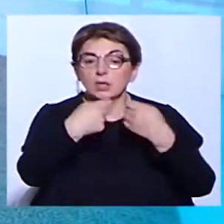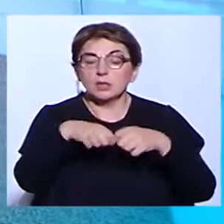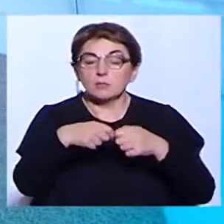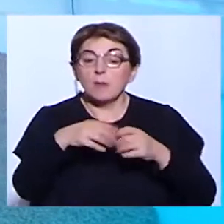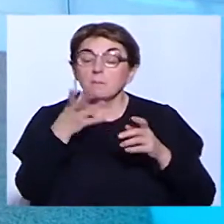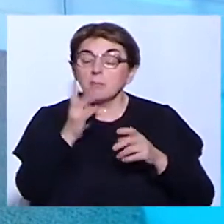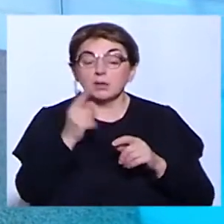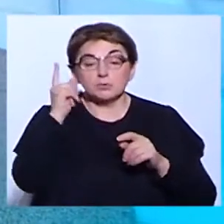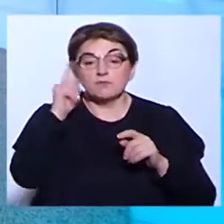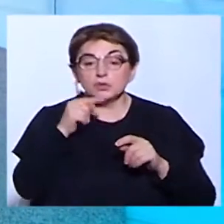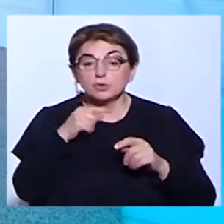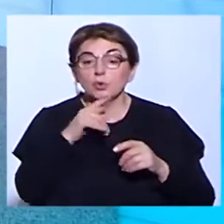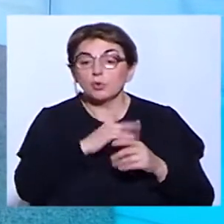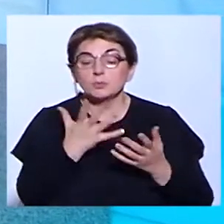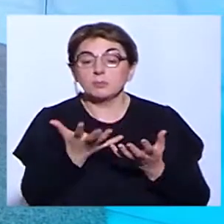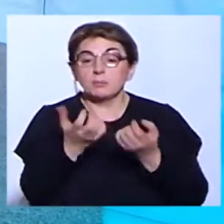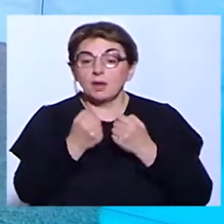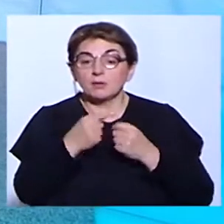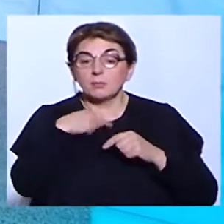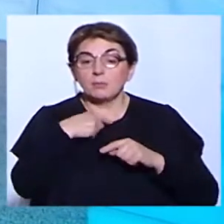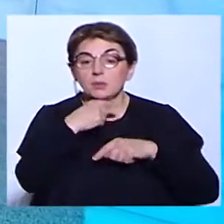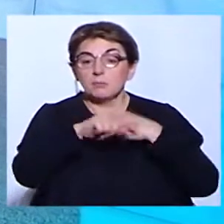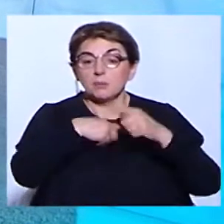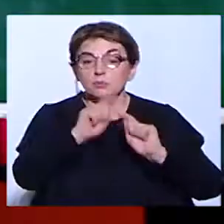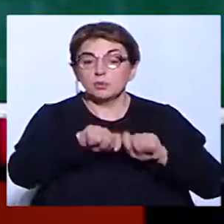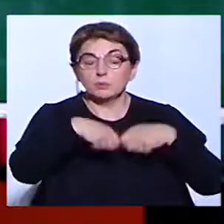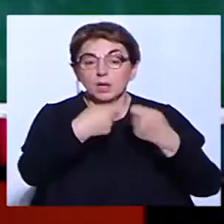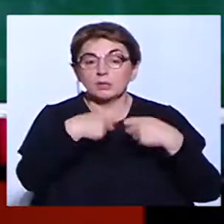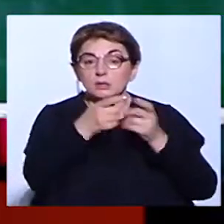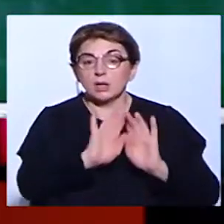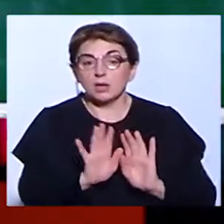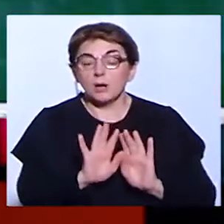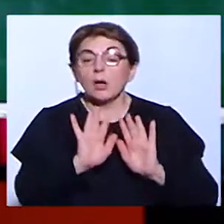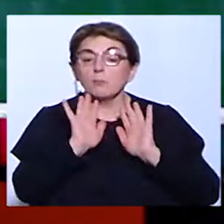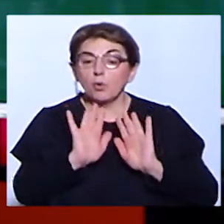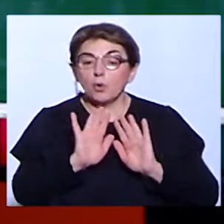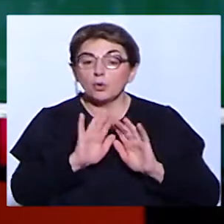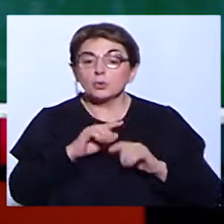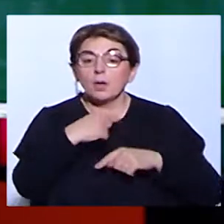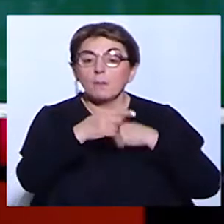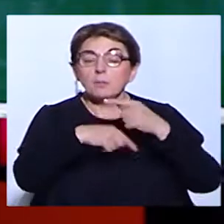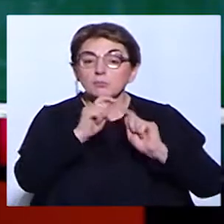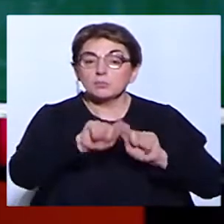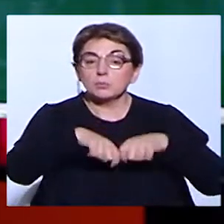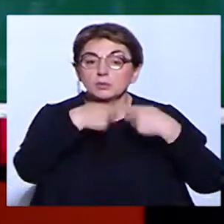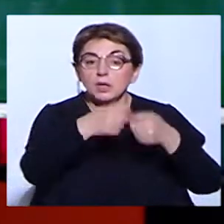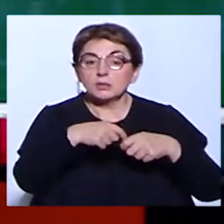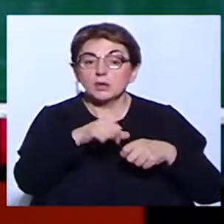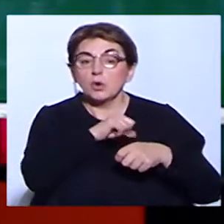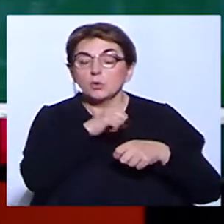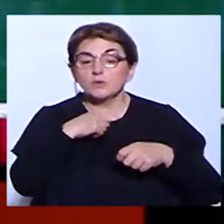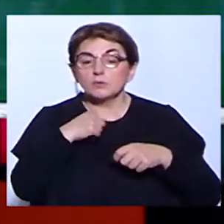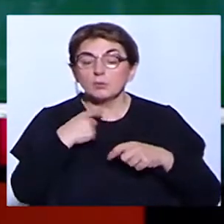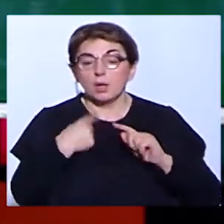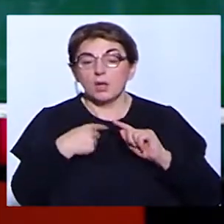შეძენილი ნიშანთვისება მემკვიდრეობით არ გადაეცემა, ხოლო მემკვიდრეობით გადაეცემა რომელიც ცვალებადობა,